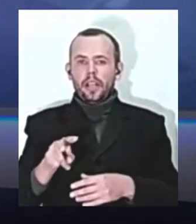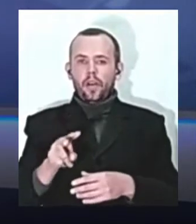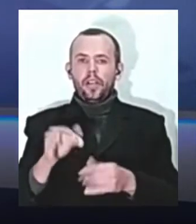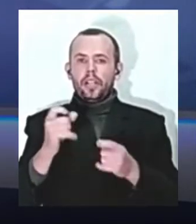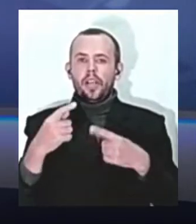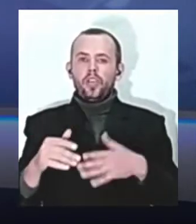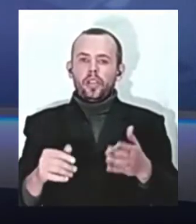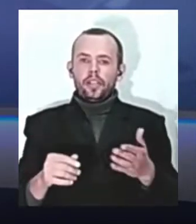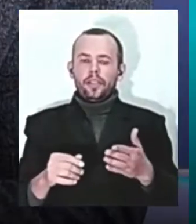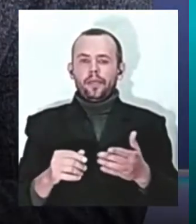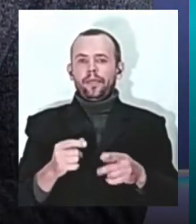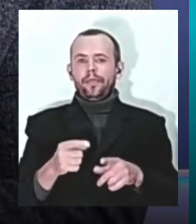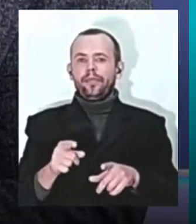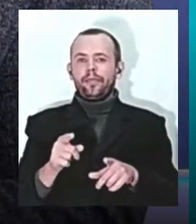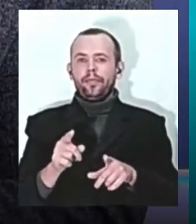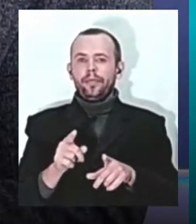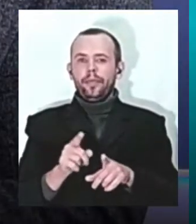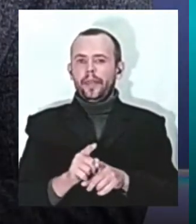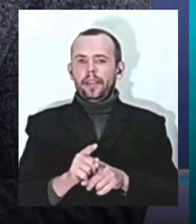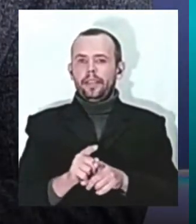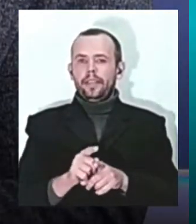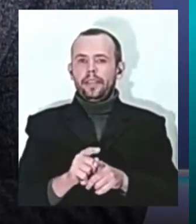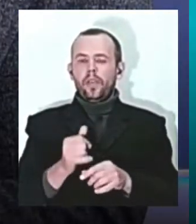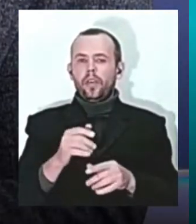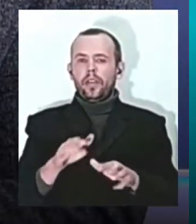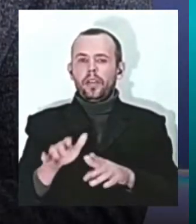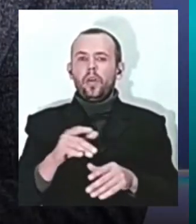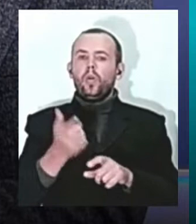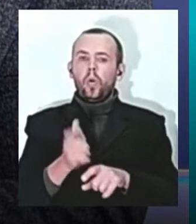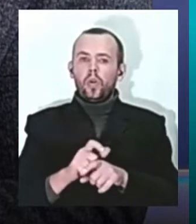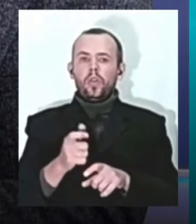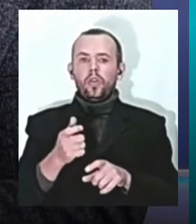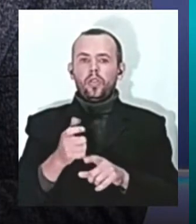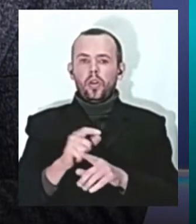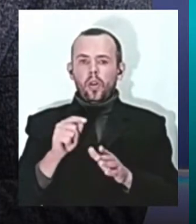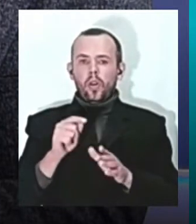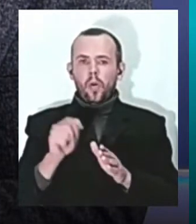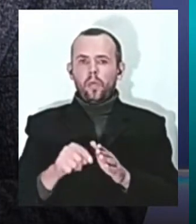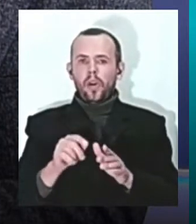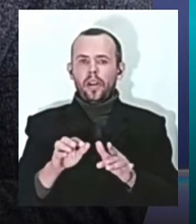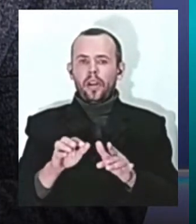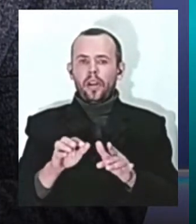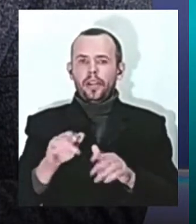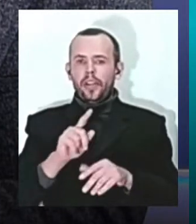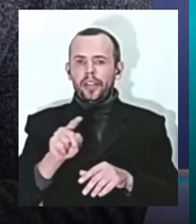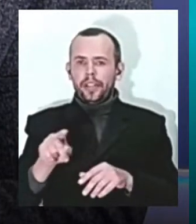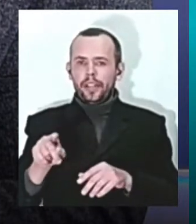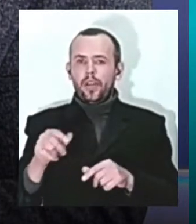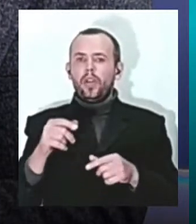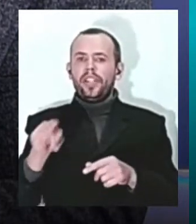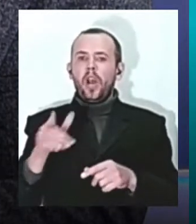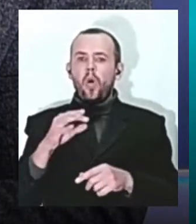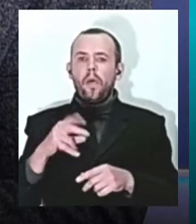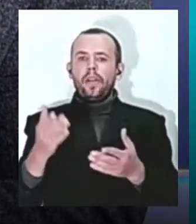чому? Тінь. Дуже глибока тінь. І ті громади, по яких,